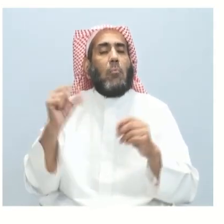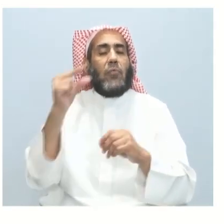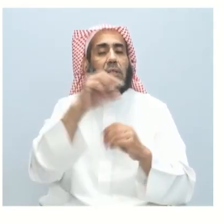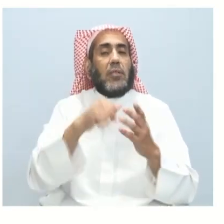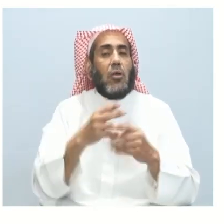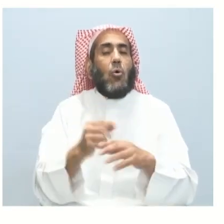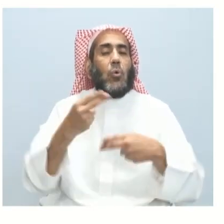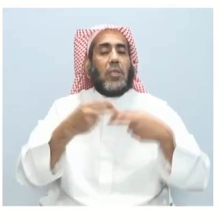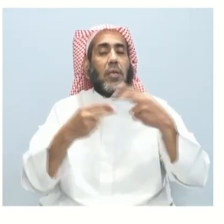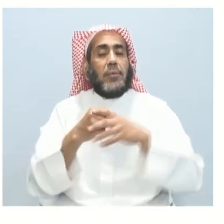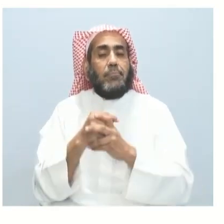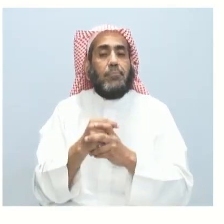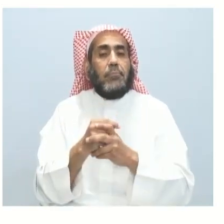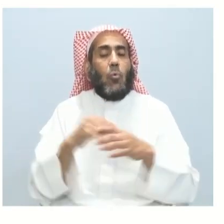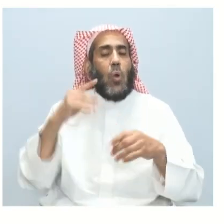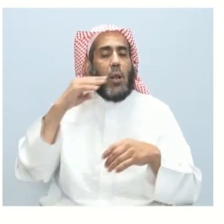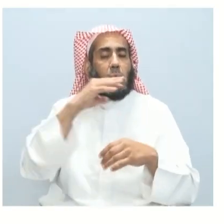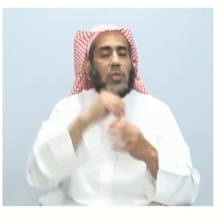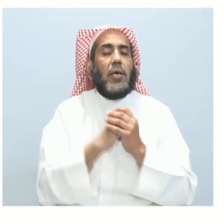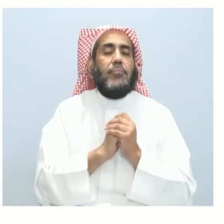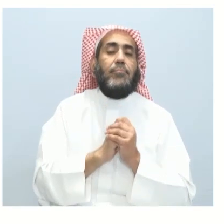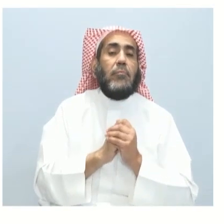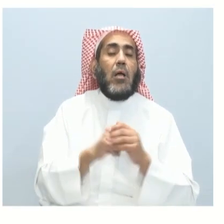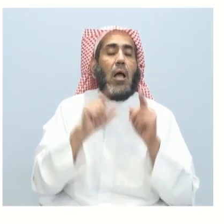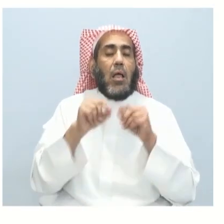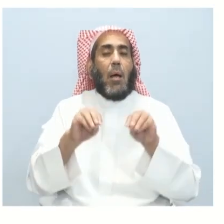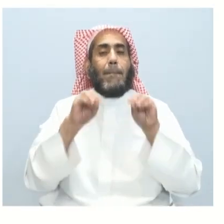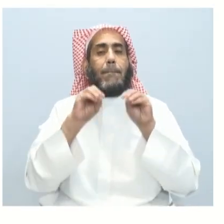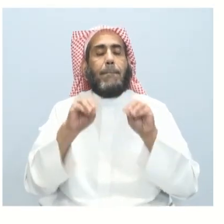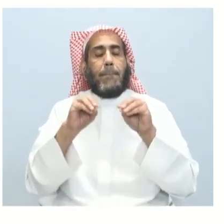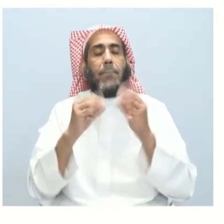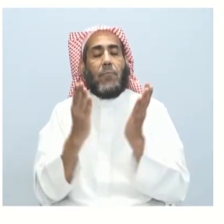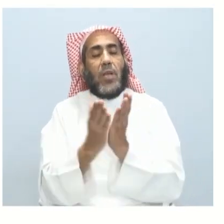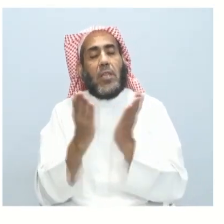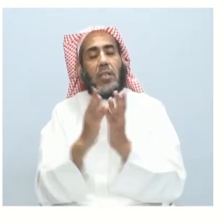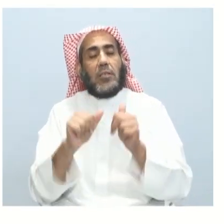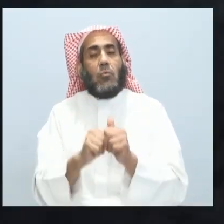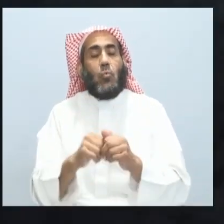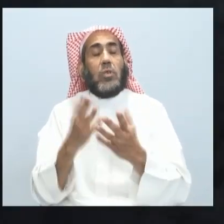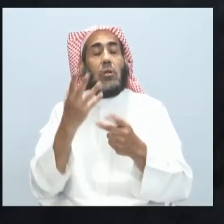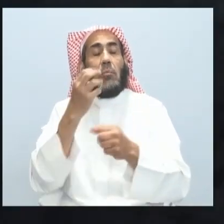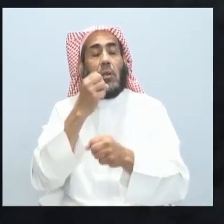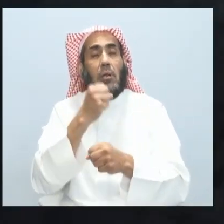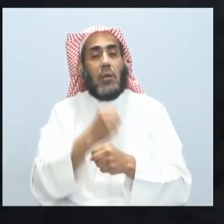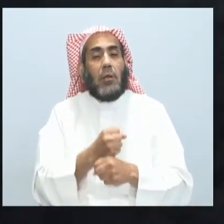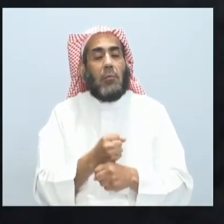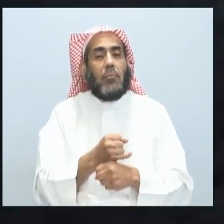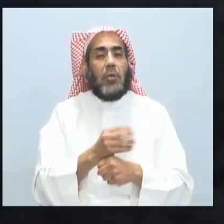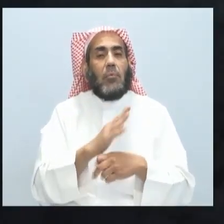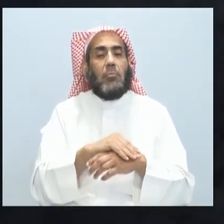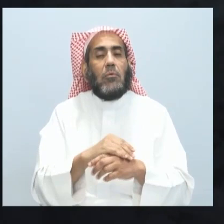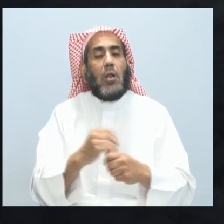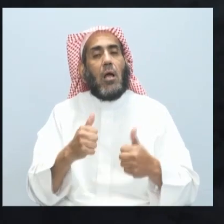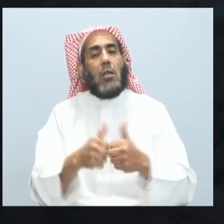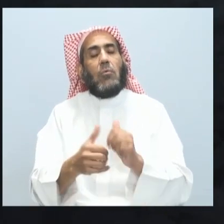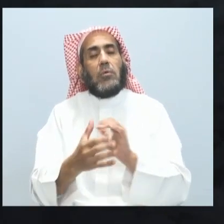وكذلك التراكيب والموسيقى هذا ما اردنا ان نورده في هذا الدرس وصلى الله وسلم على نبينا